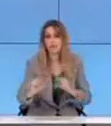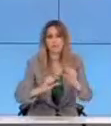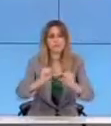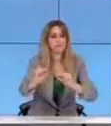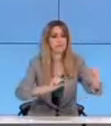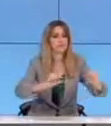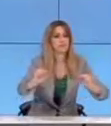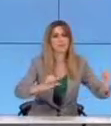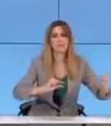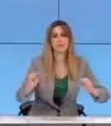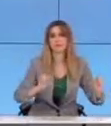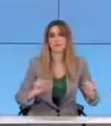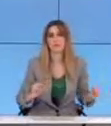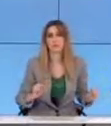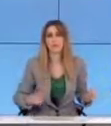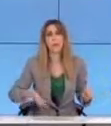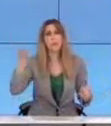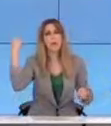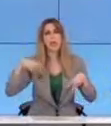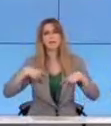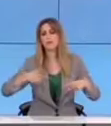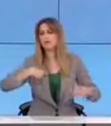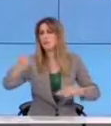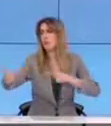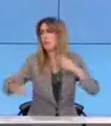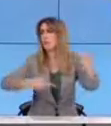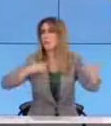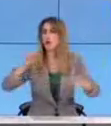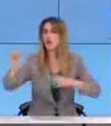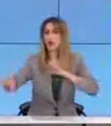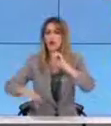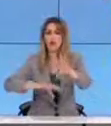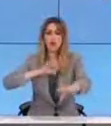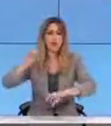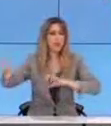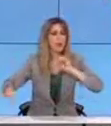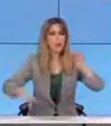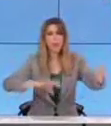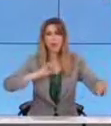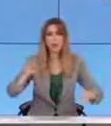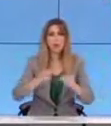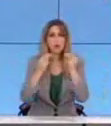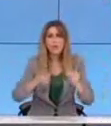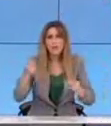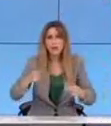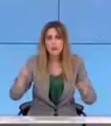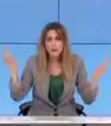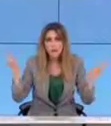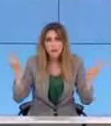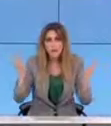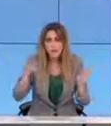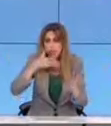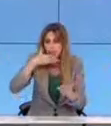από το πλεόνασμα, από τις θυσίες και τους κόπους του ελληνικού λαού, αλλά με διασφαλισμένη τη σταθερότητα της ελληνικής οικονομίας για τα επόμενα χρόνια. Και αυτό είναι